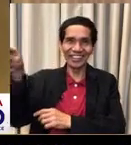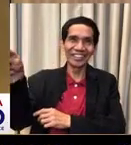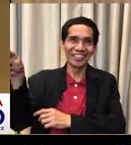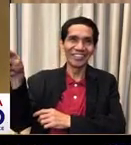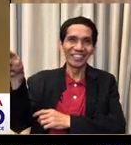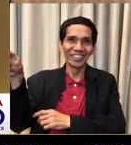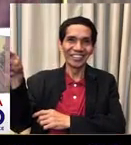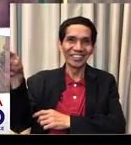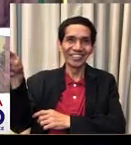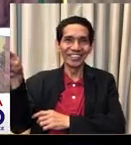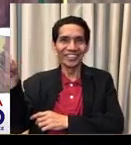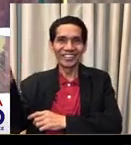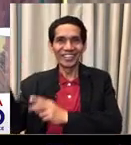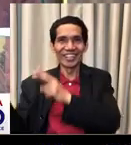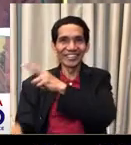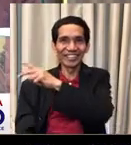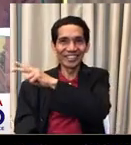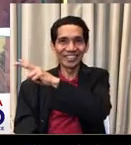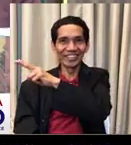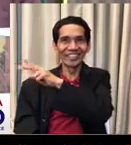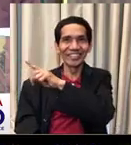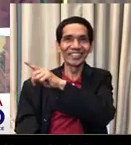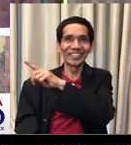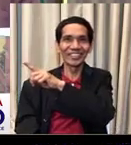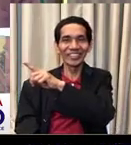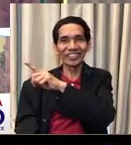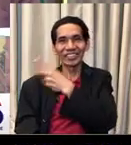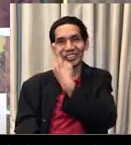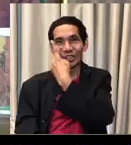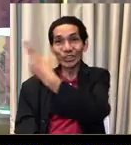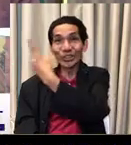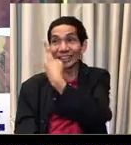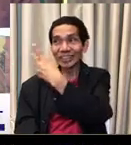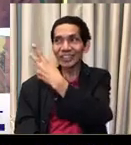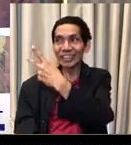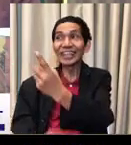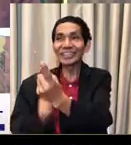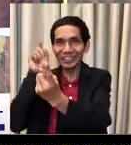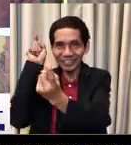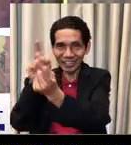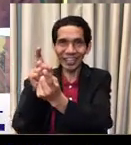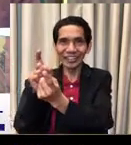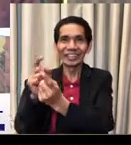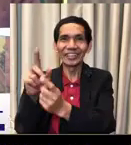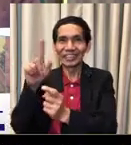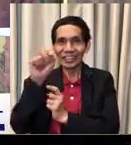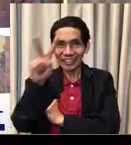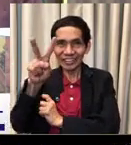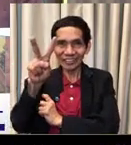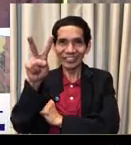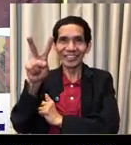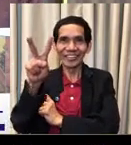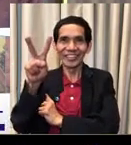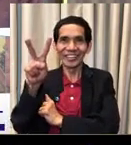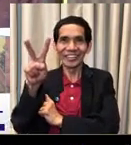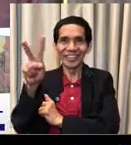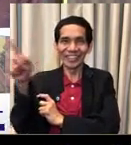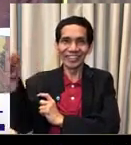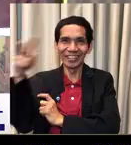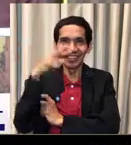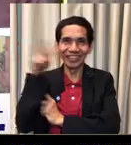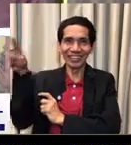Kala nyo, tapang-tapangan ako ha. Nakita nyo? Nakita ka. Sakto pag gagano mo na sa TV. Oo nga!